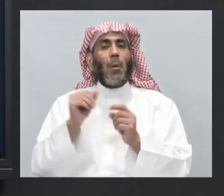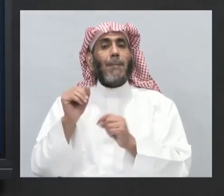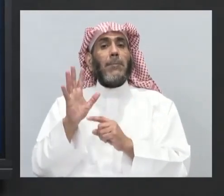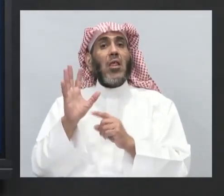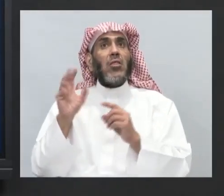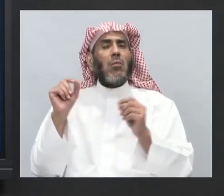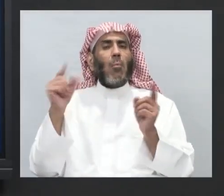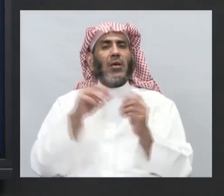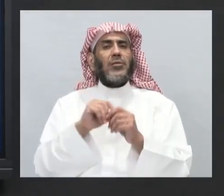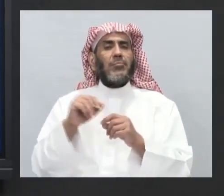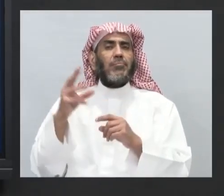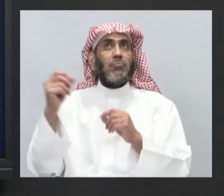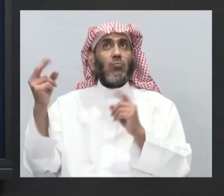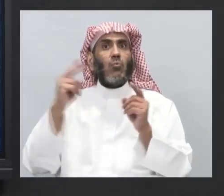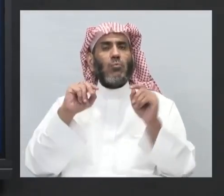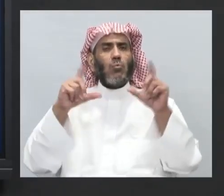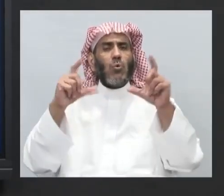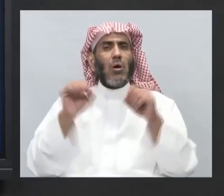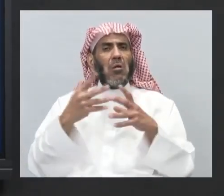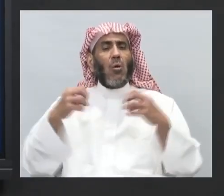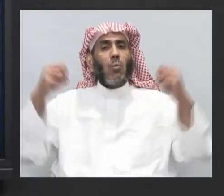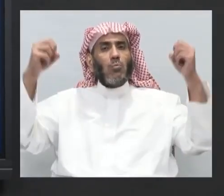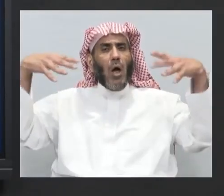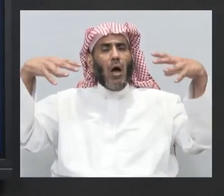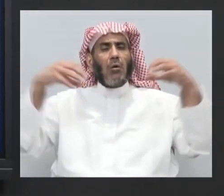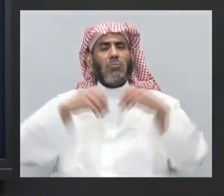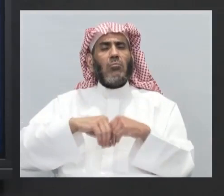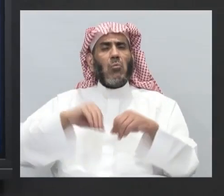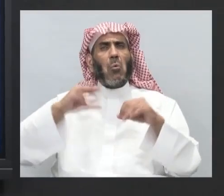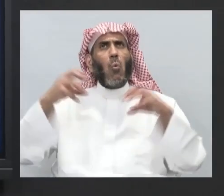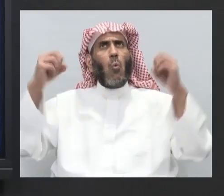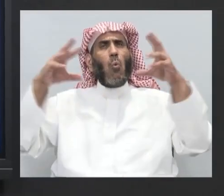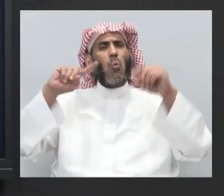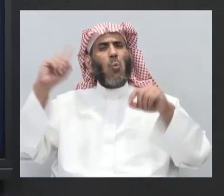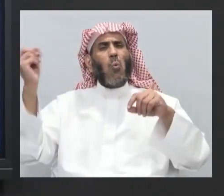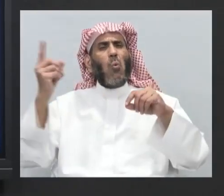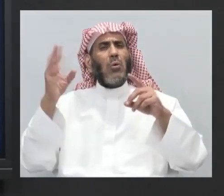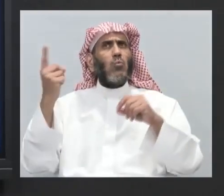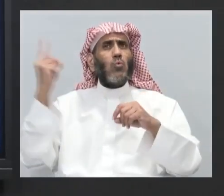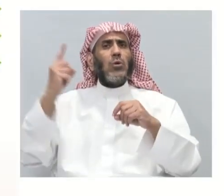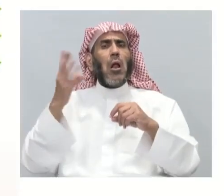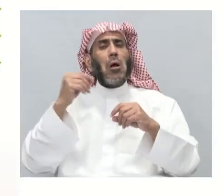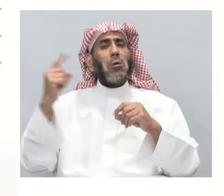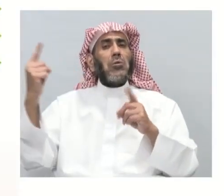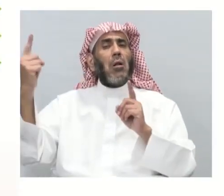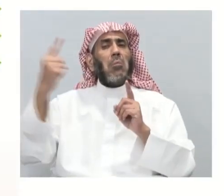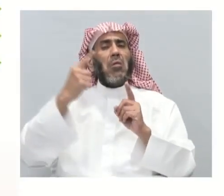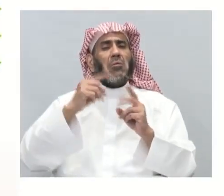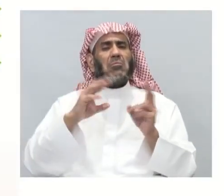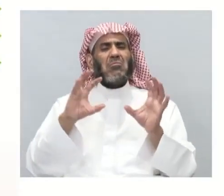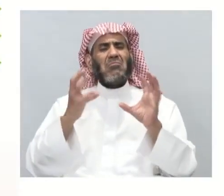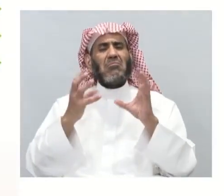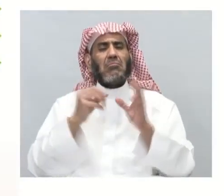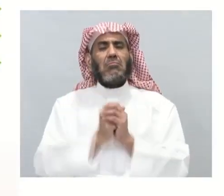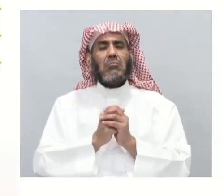المباشر قد يكون اثناء الامطار او غيره اذا كانت الاحوال الجويه غير مستقره لا يصل اليك البث من خلالها من